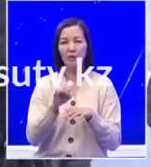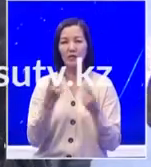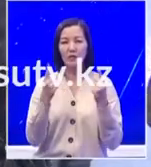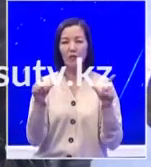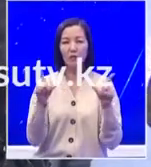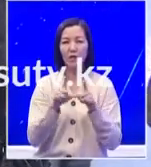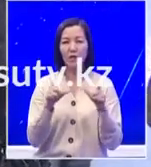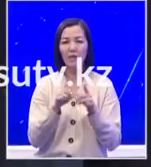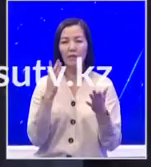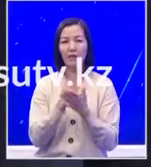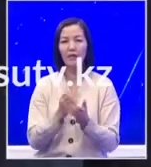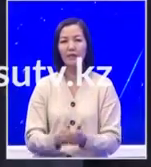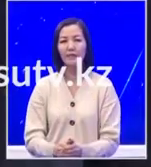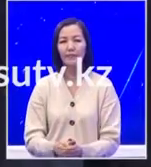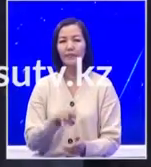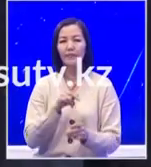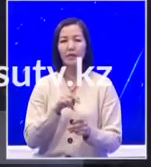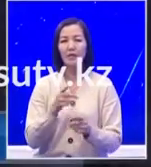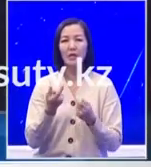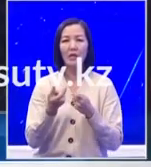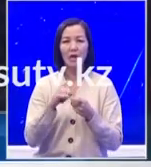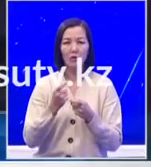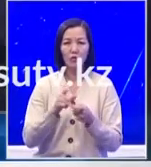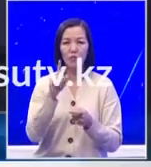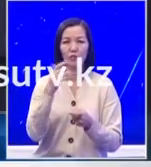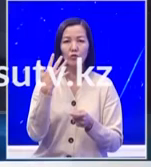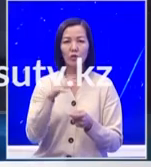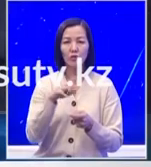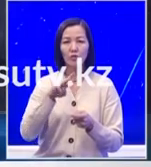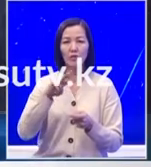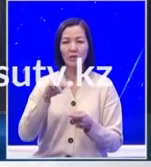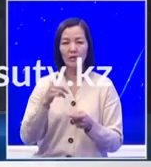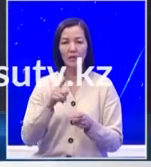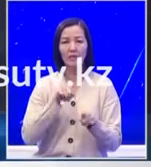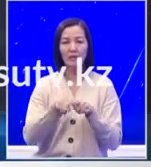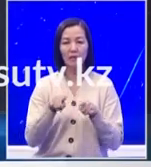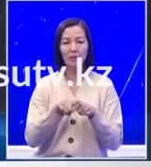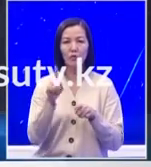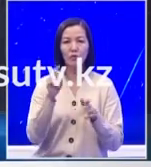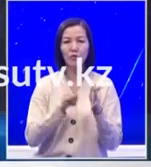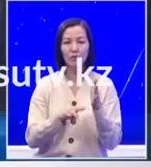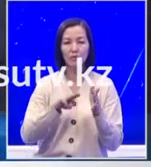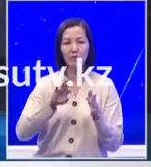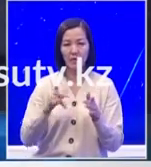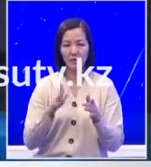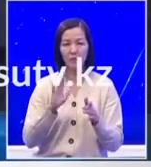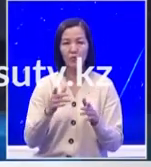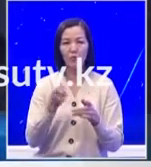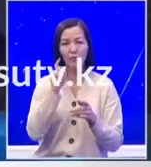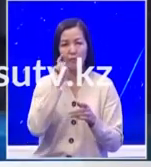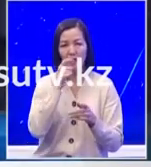сауда желілері бар. Картоп 150 теңгеден болады бізде. Сәбіз 170 теңгеден және